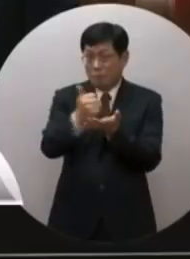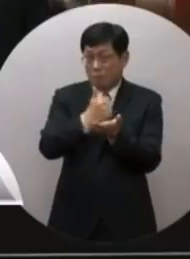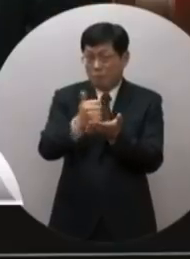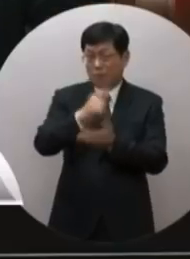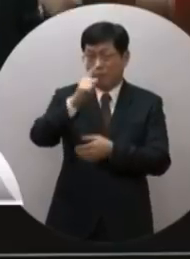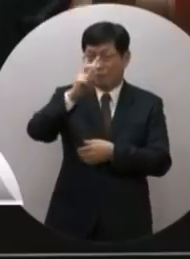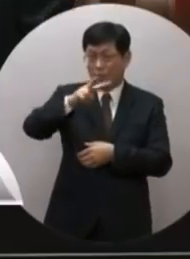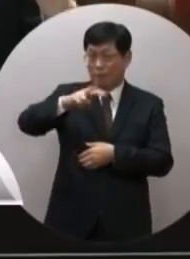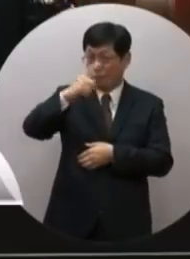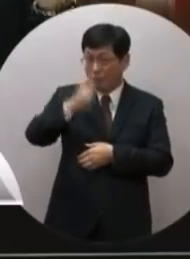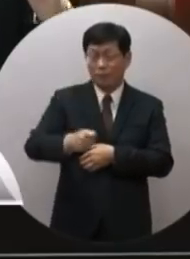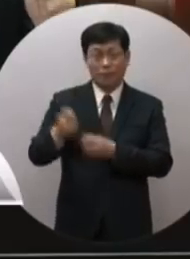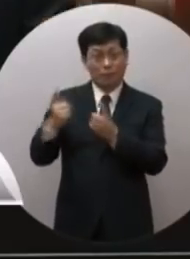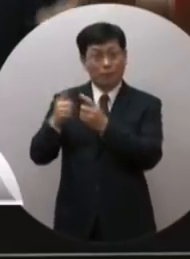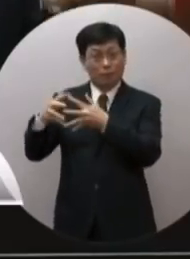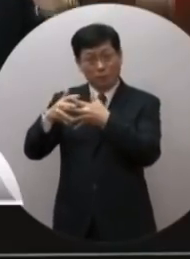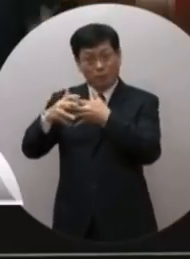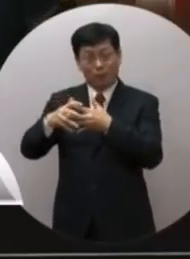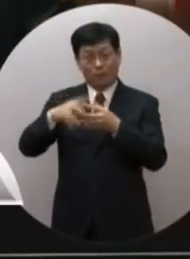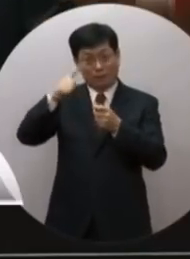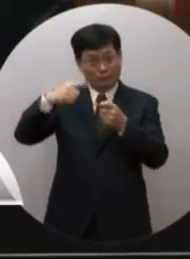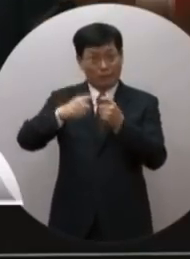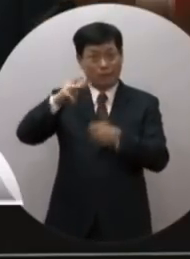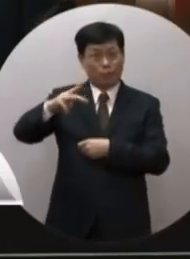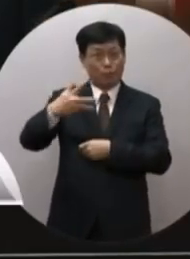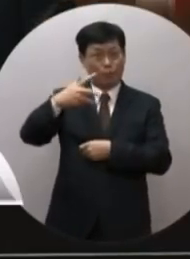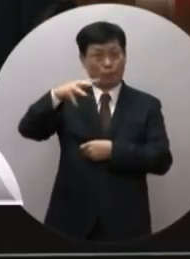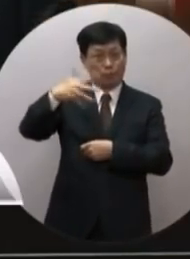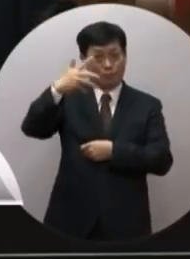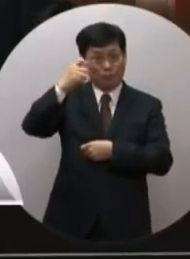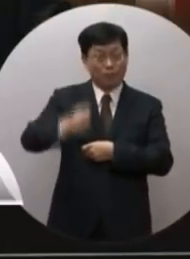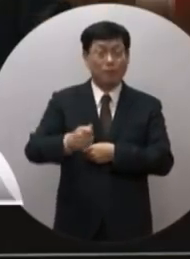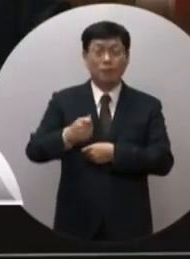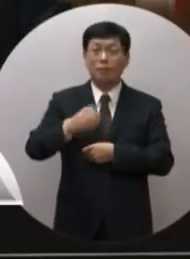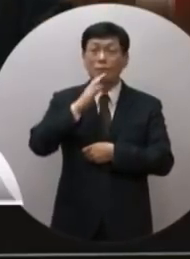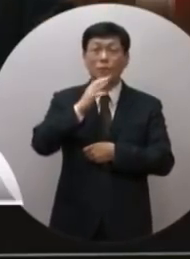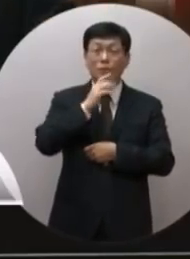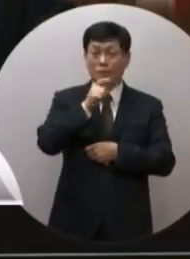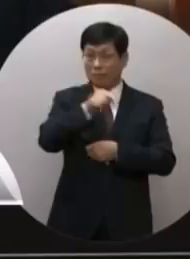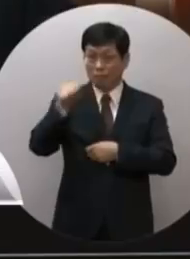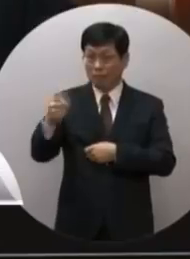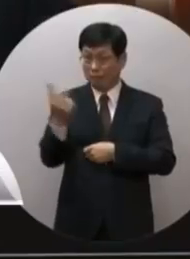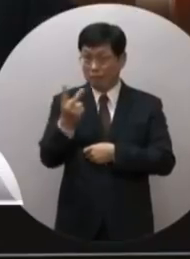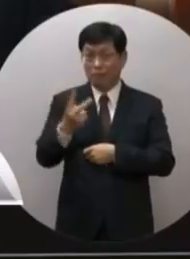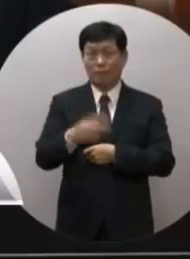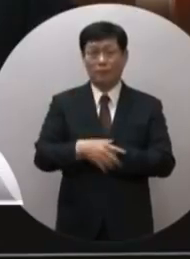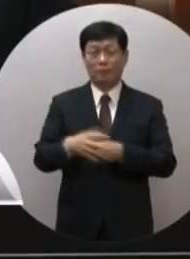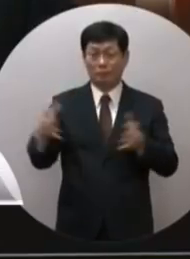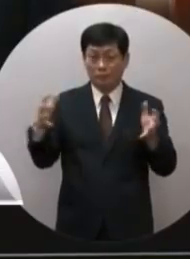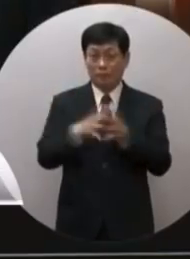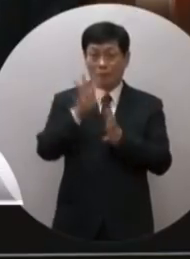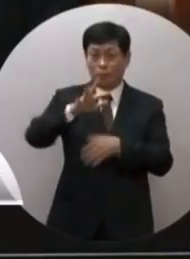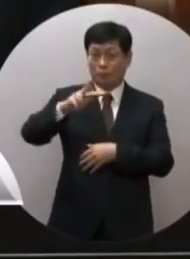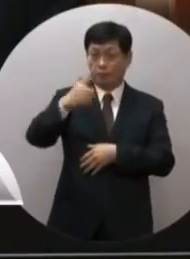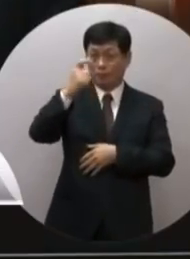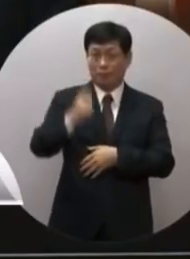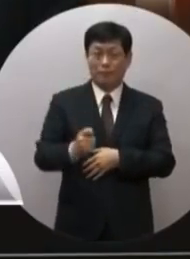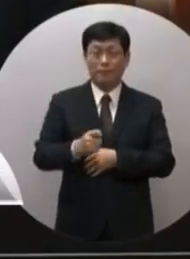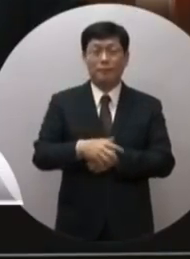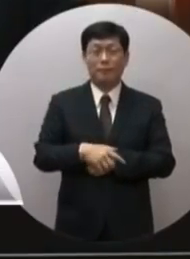2200亿，对美国一年出超3500亿，光大陆对欧盟、美国出超了